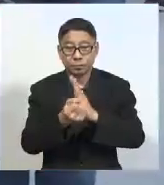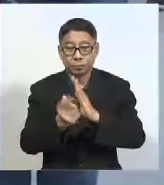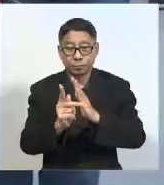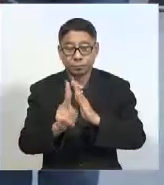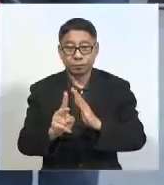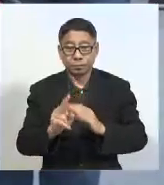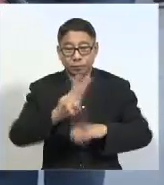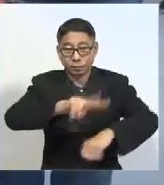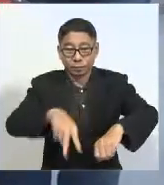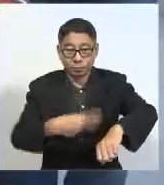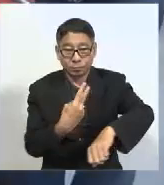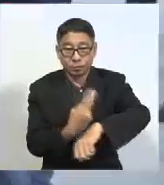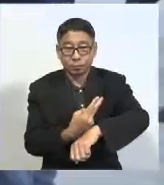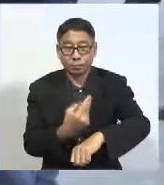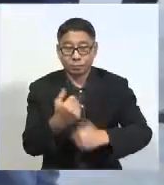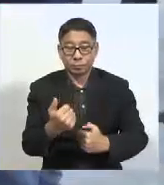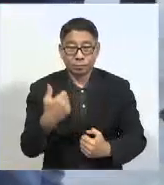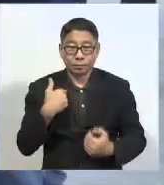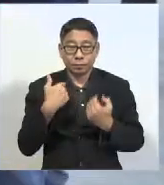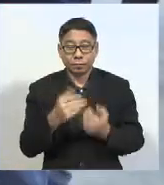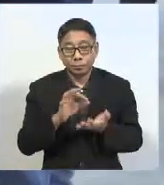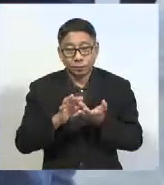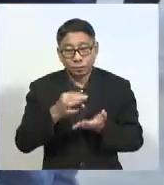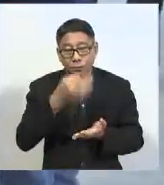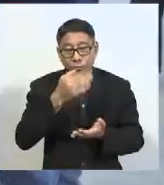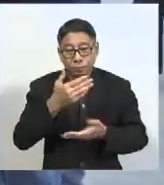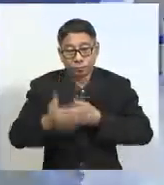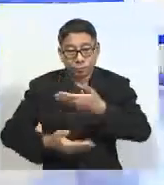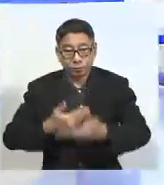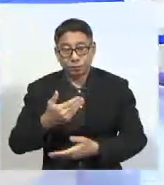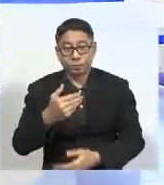2ชั่วโมงก็จะได้ไปชิมไปช็อปกันนะคะ